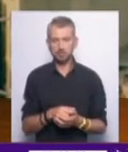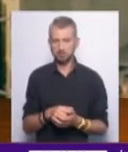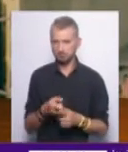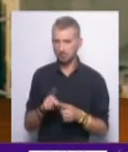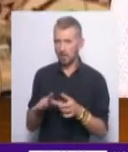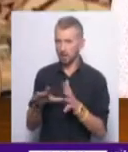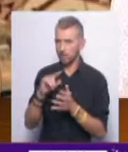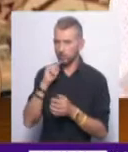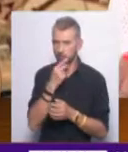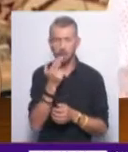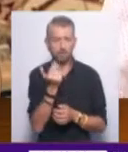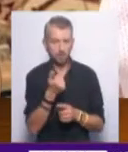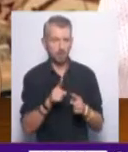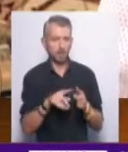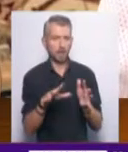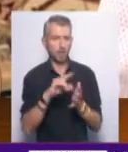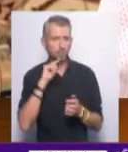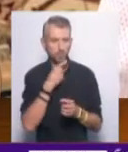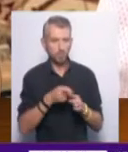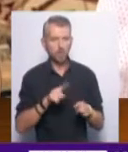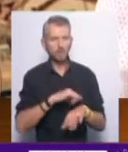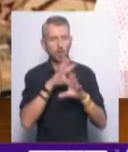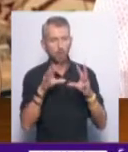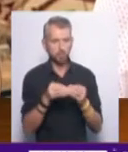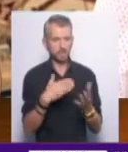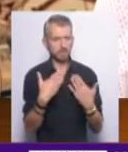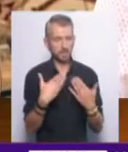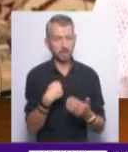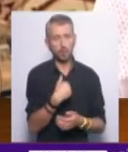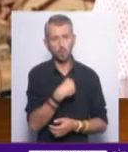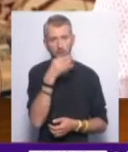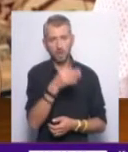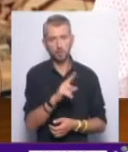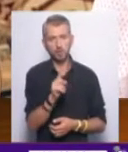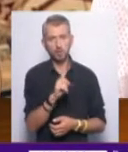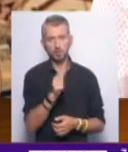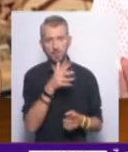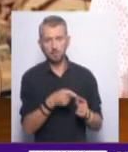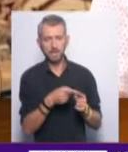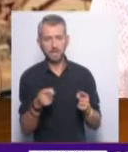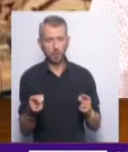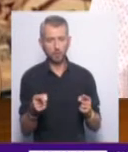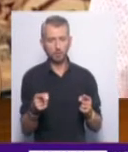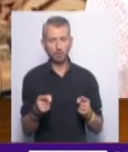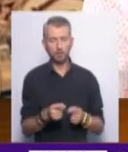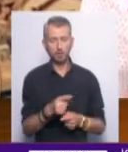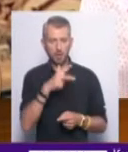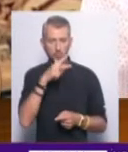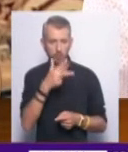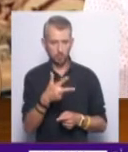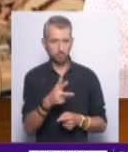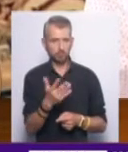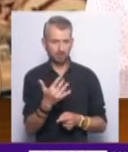енергозбереження. Енергозбереження. Оце такий комплексний підхід. І я хочу сказати, що за період трьохрічної